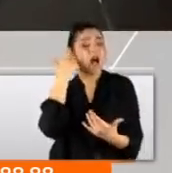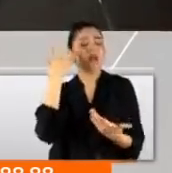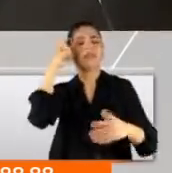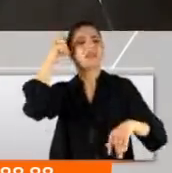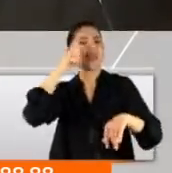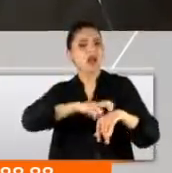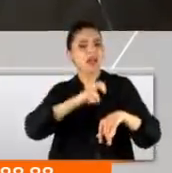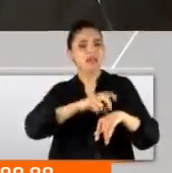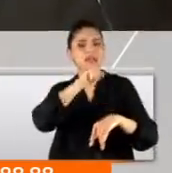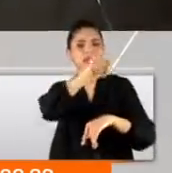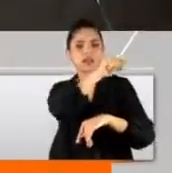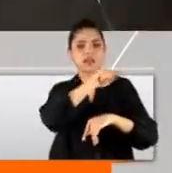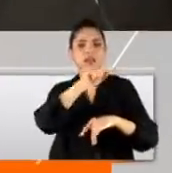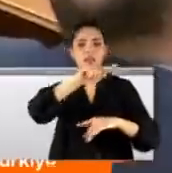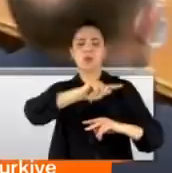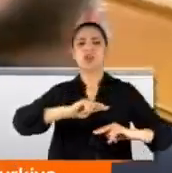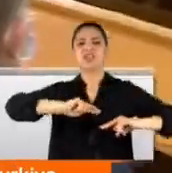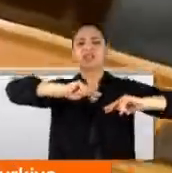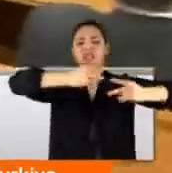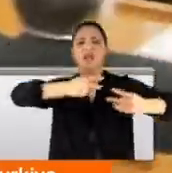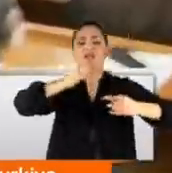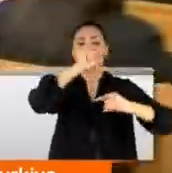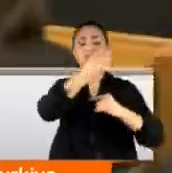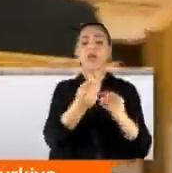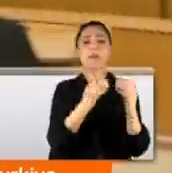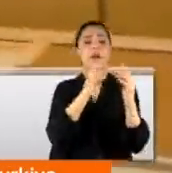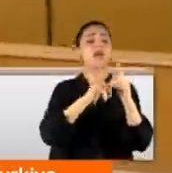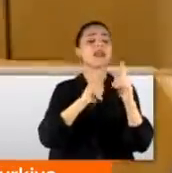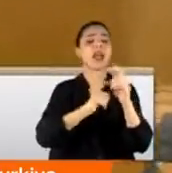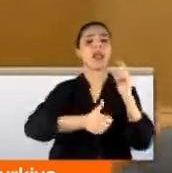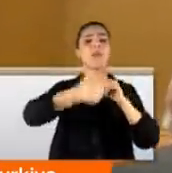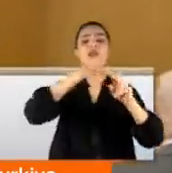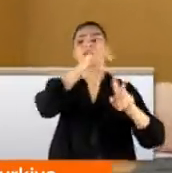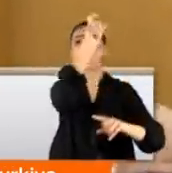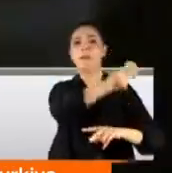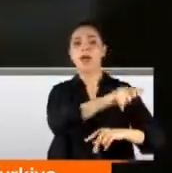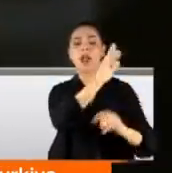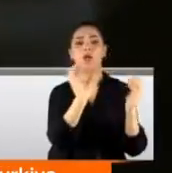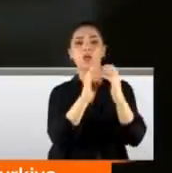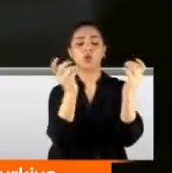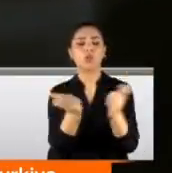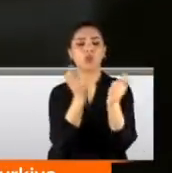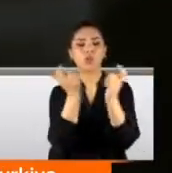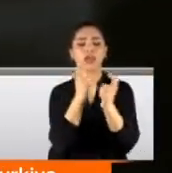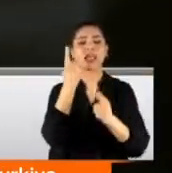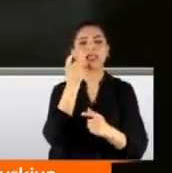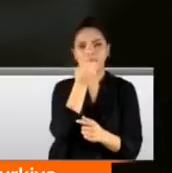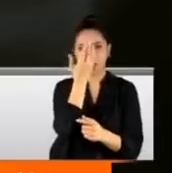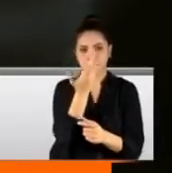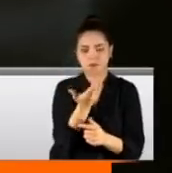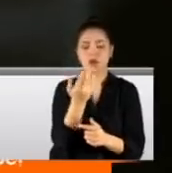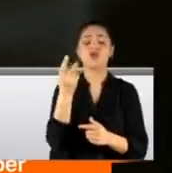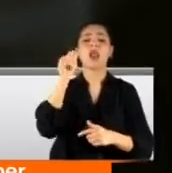bedeli mukabelince efendilerine devretmiş. İyi Parti Genel Başkanı Meral Akşener grup toplantısında Devlet Bahçeli ve kurmaylarına